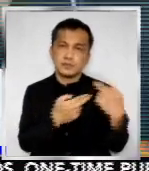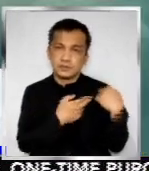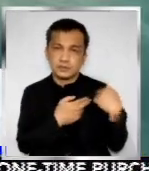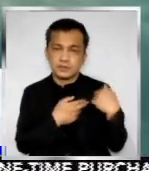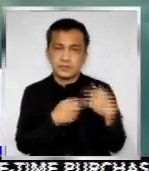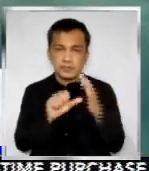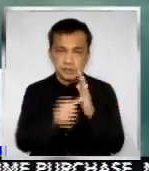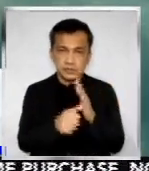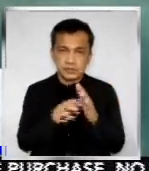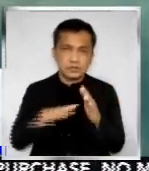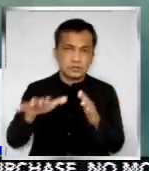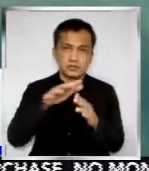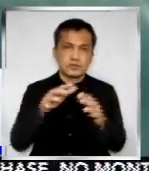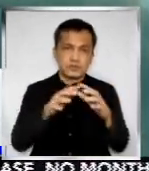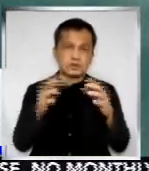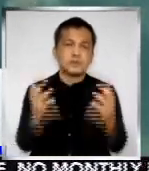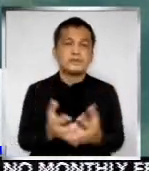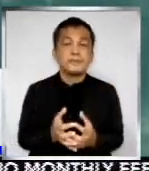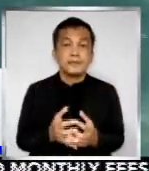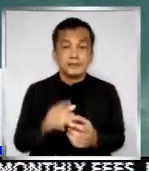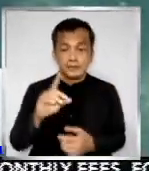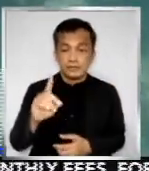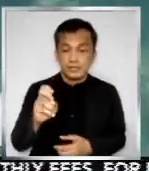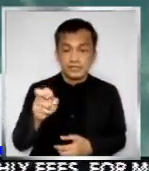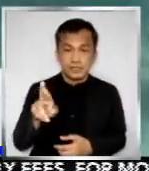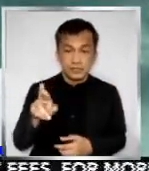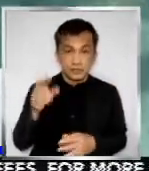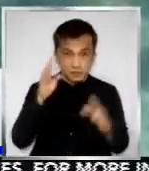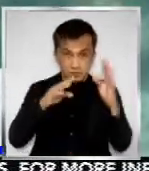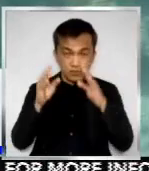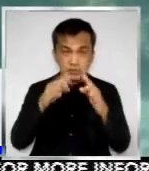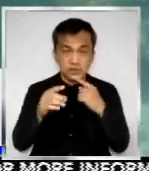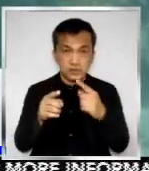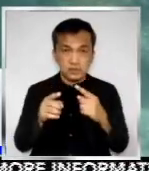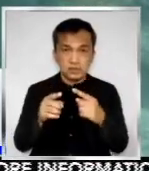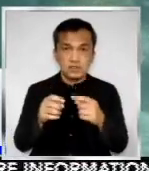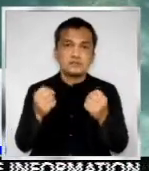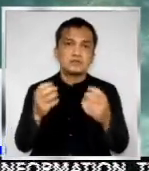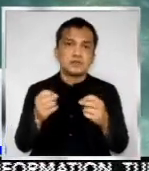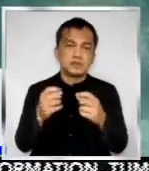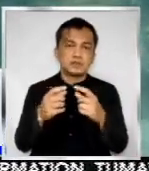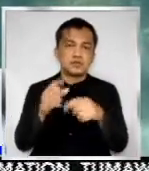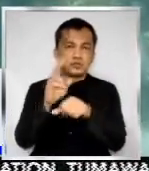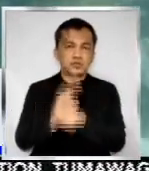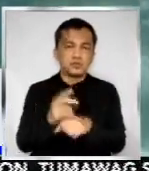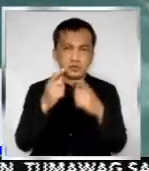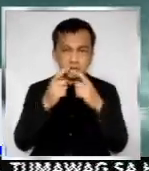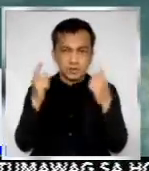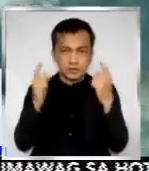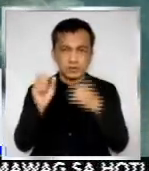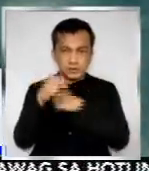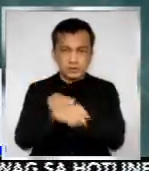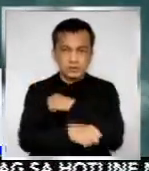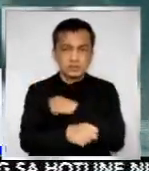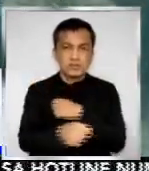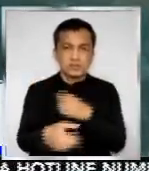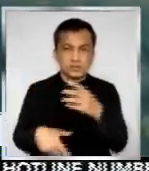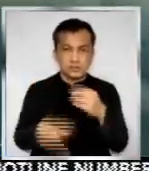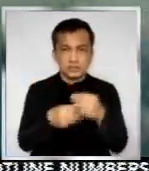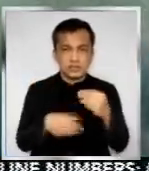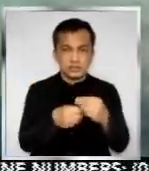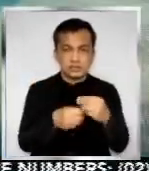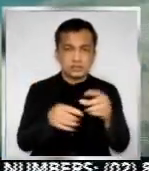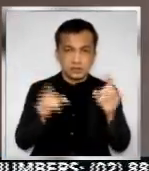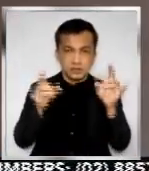world. Ang DENR nababahala daw sa presensya ng mga gamit na face mask sa ating karagatan. Dagdag daw talaga ito sa panganib sa mga